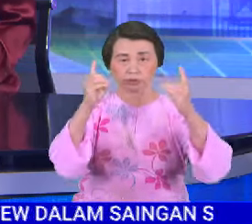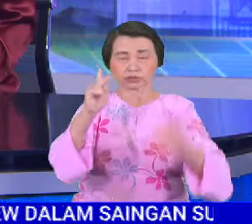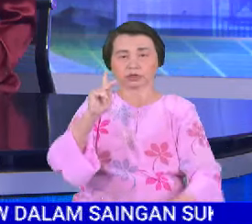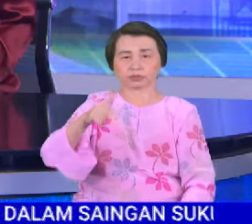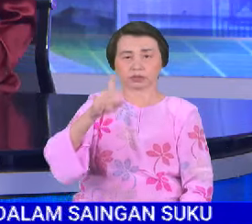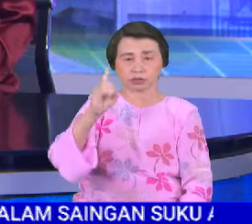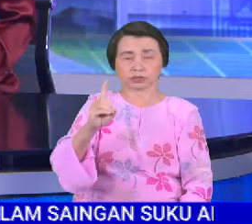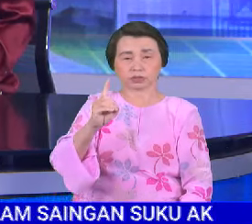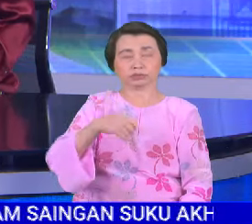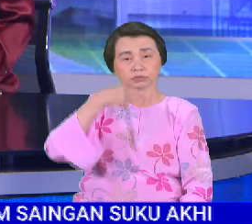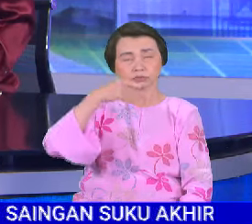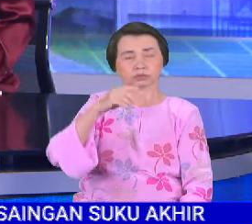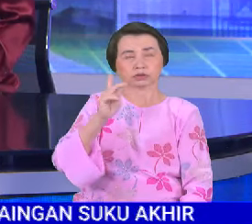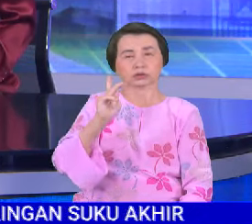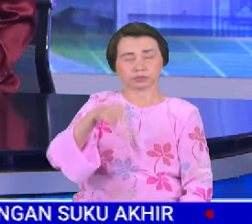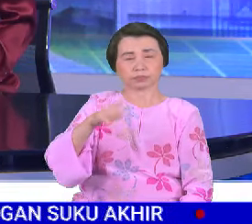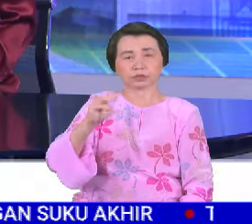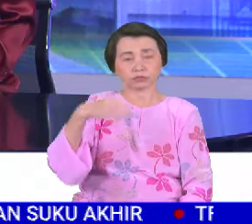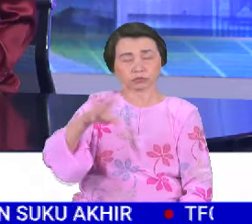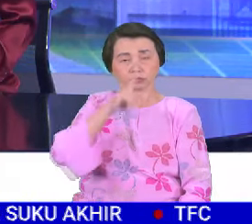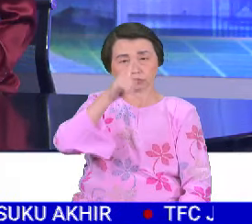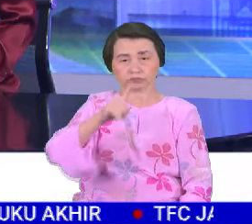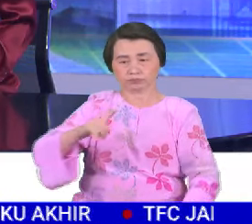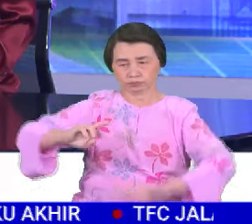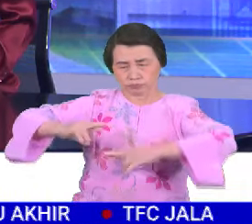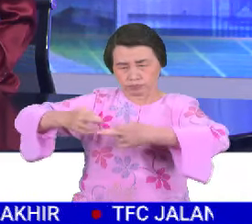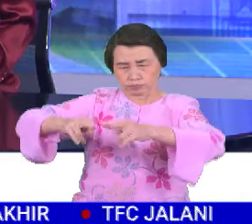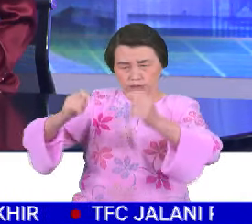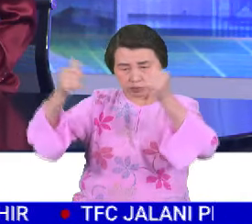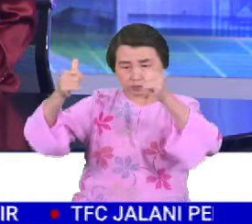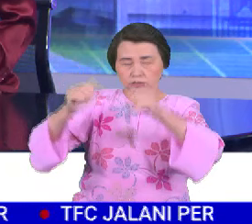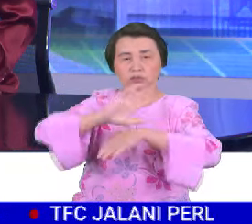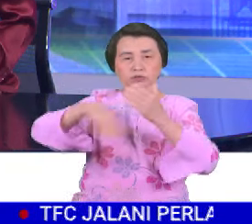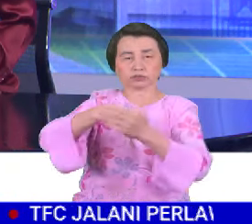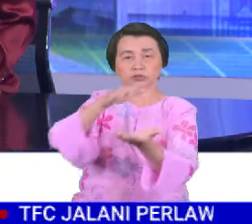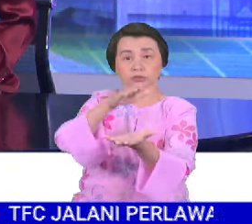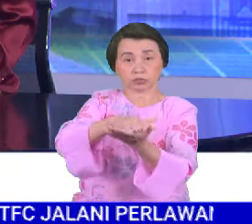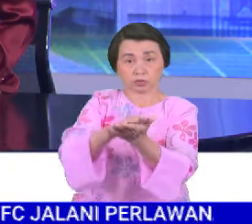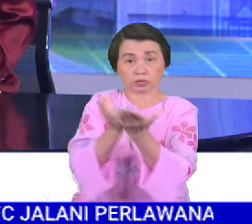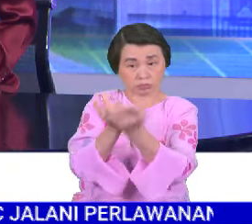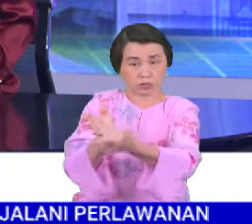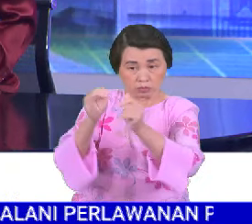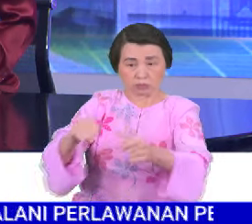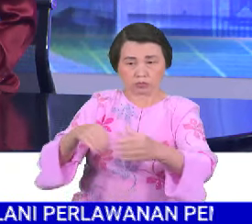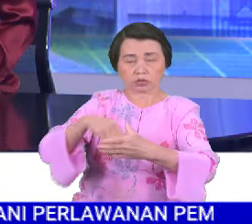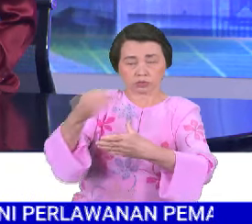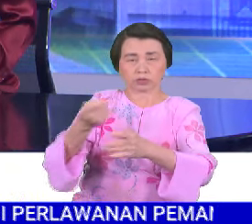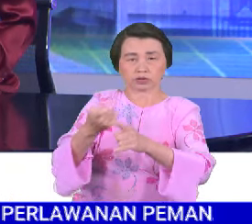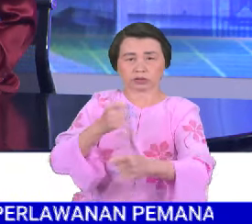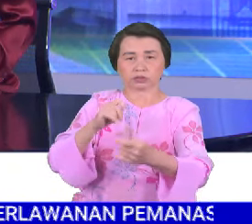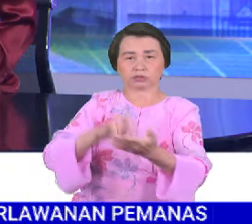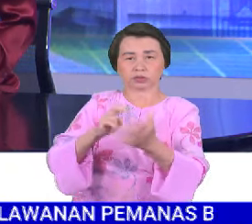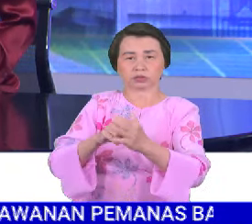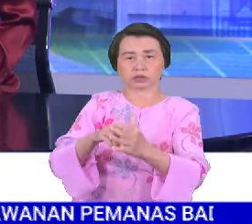Fadlina Siddiq berkata pihaknya akan memastikan pemulihan segera agar semua sekolah berkenaan boleh dikeluarkan daripada